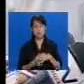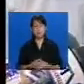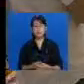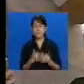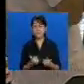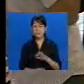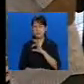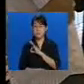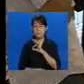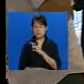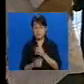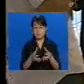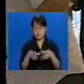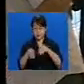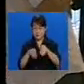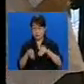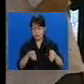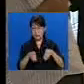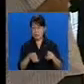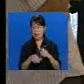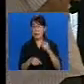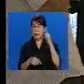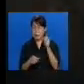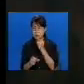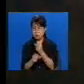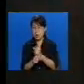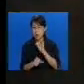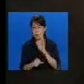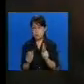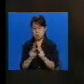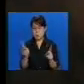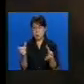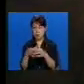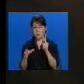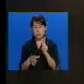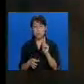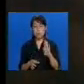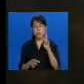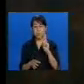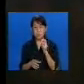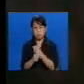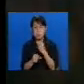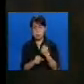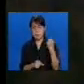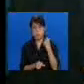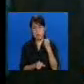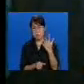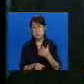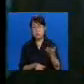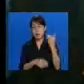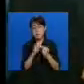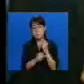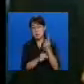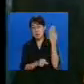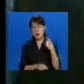สมาชิกองค์กรเครือข่ายกบข.เห็นว่าการทำงานของกบข.ที่ผ่านมาไม่มีประสิทธิภาพเพราะผลการดำเนินงานที่ขาดทุนในปีที่แล้